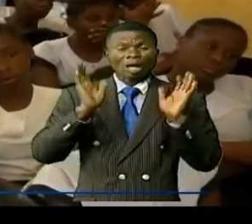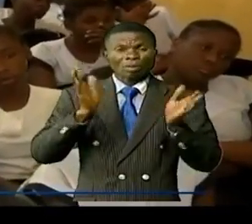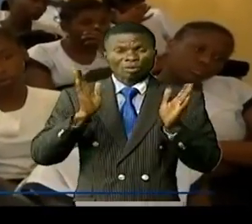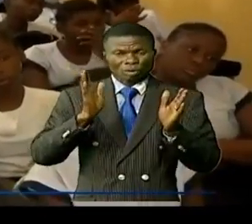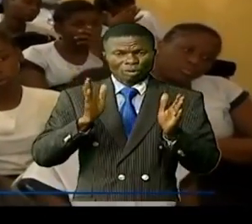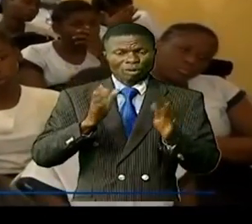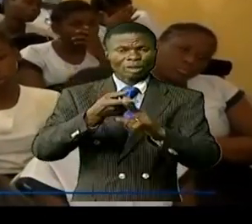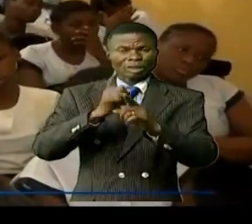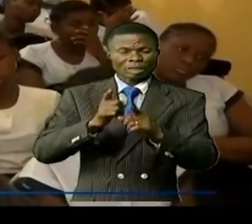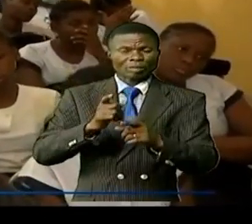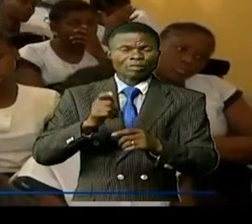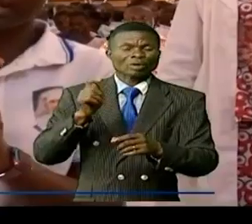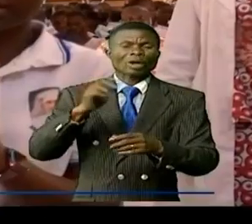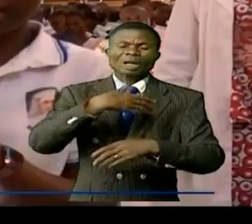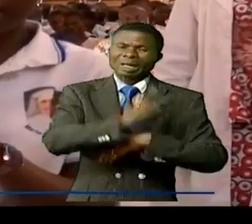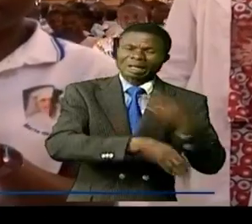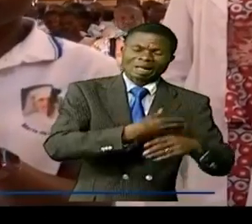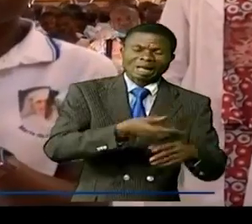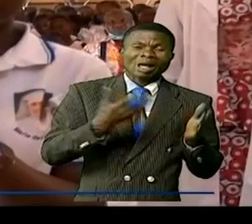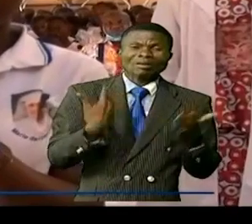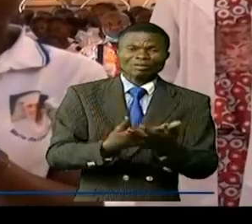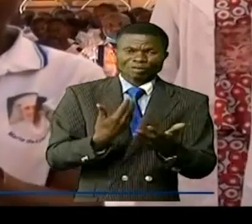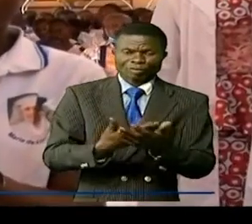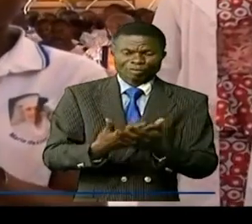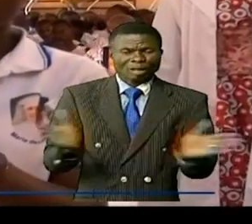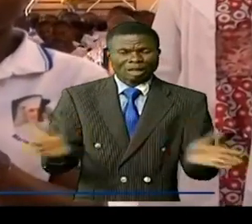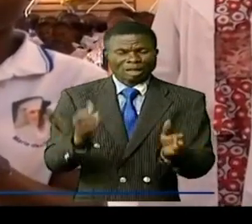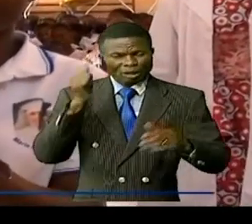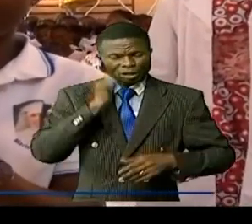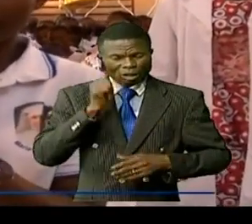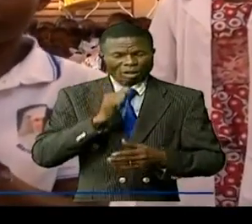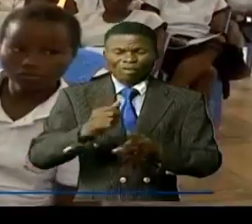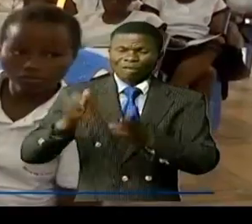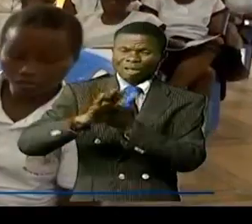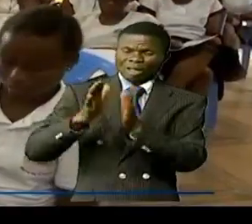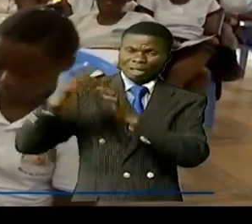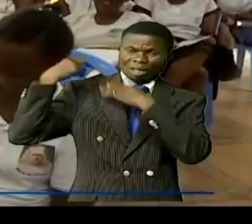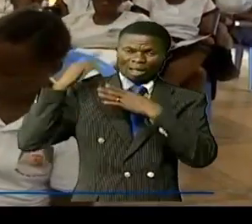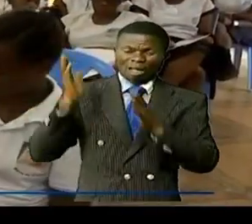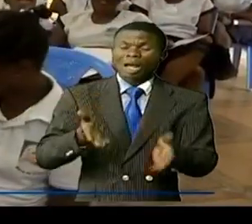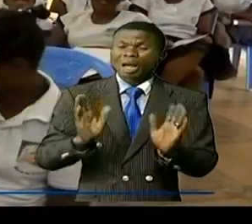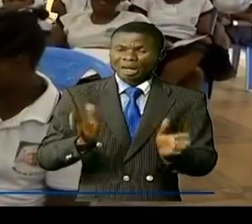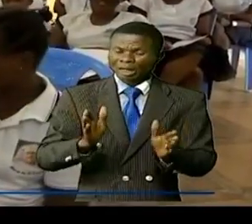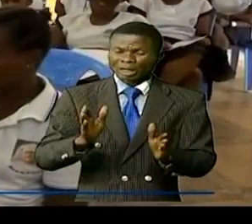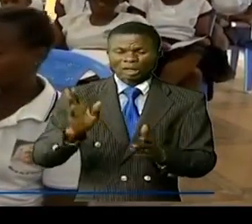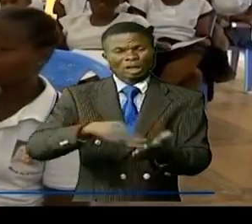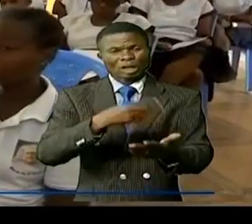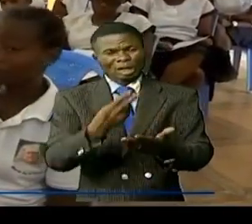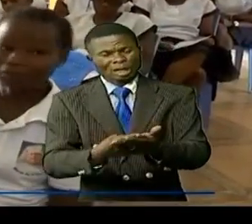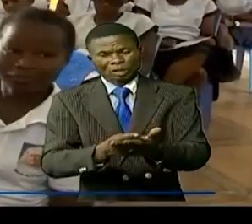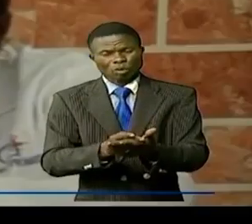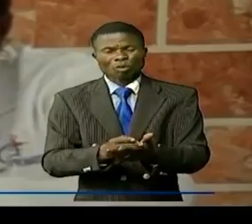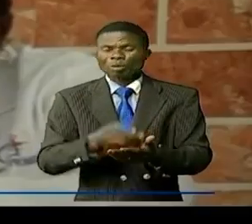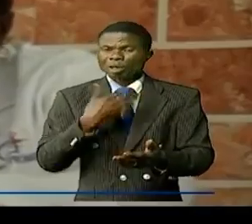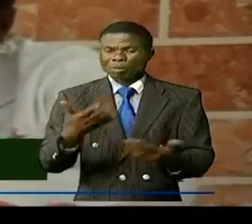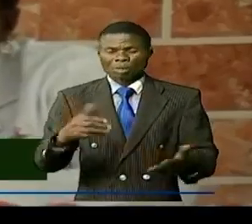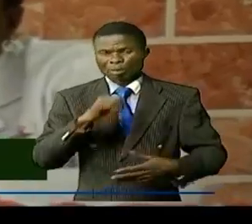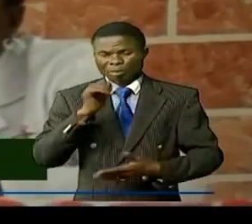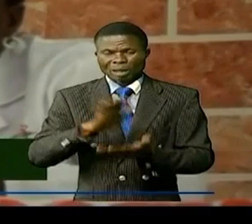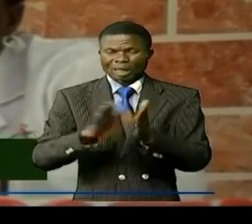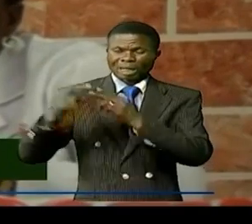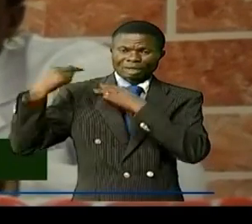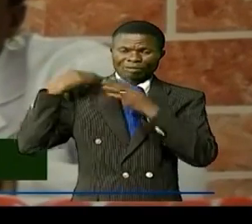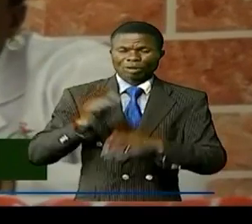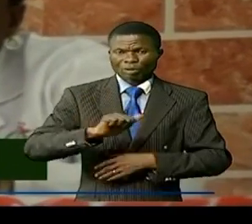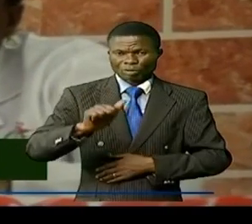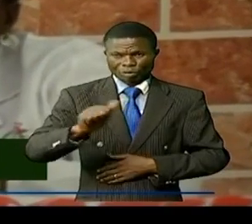relations sexuelles précoces. Elle a ensuite encouragé les jeunes filles d'être autonomes pour que dans l'avenir, la jeune fille puisse se prendre en charge. Nous allons insister sur